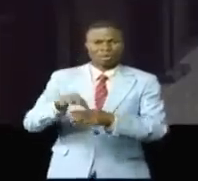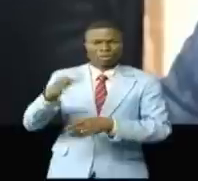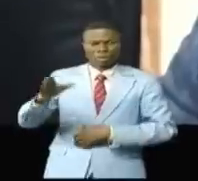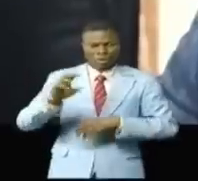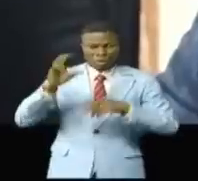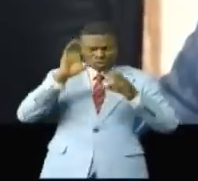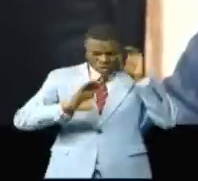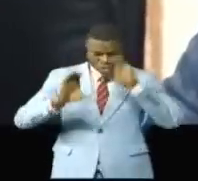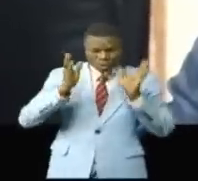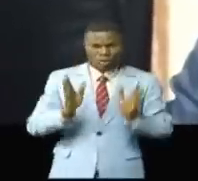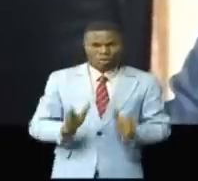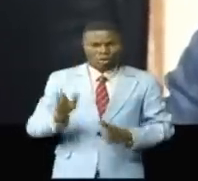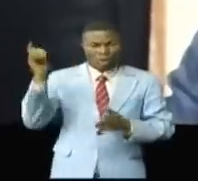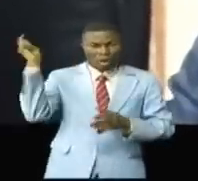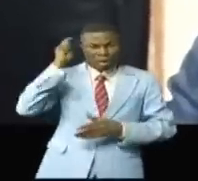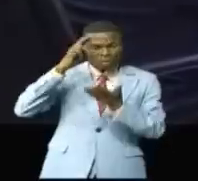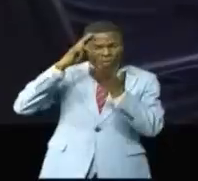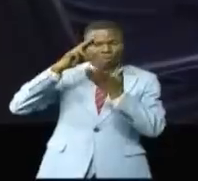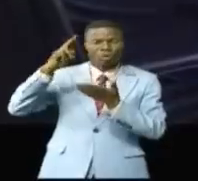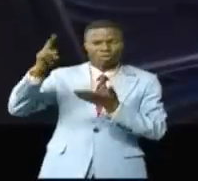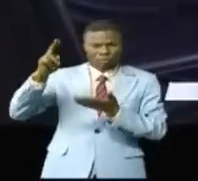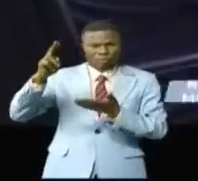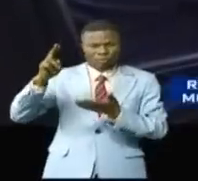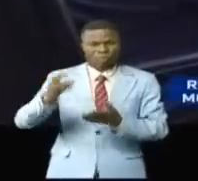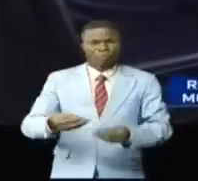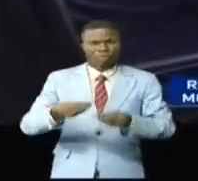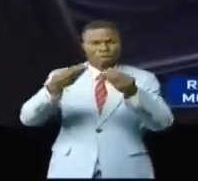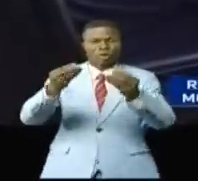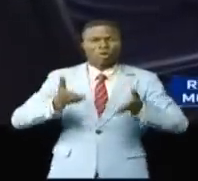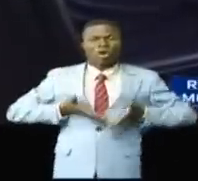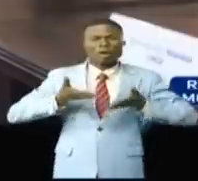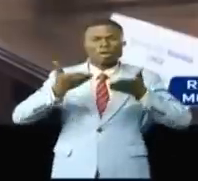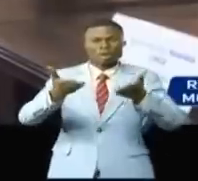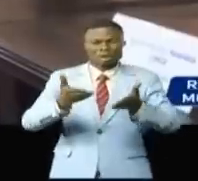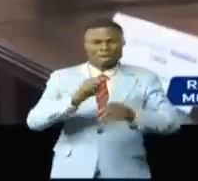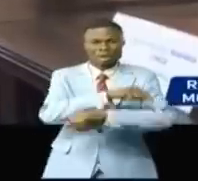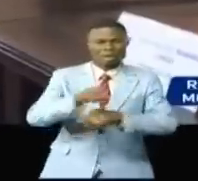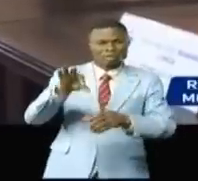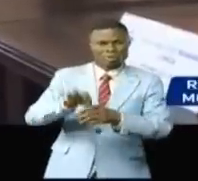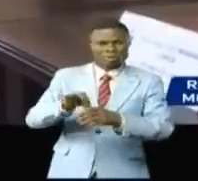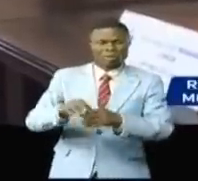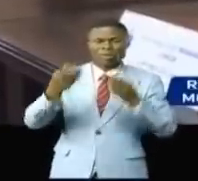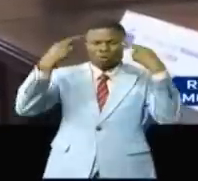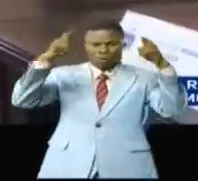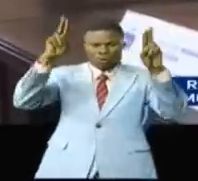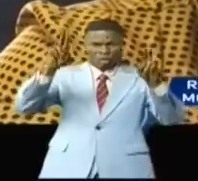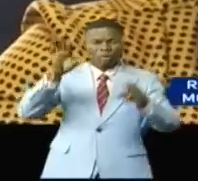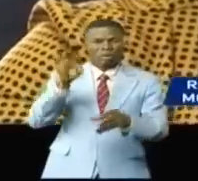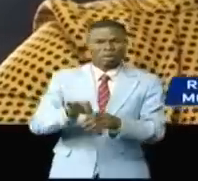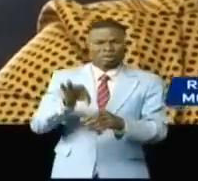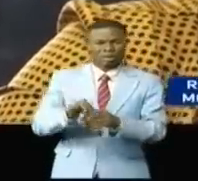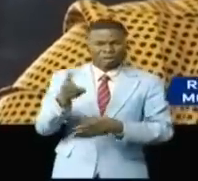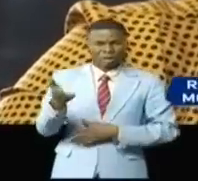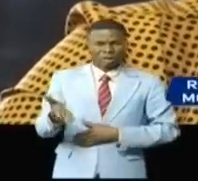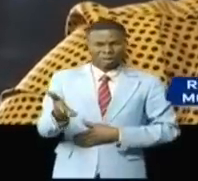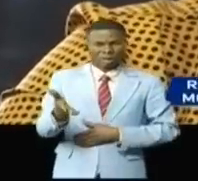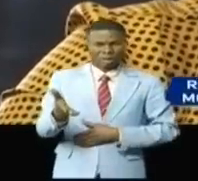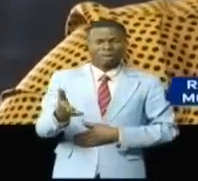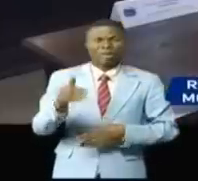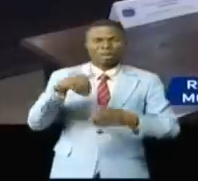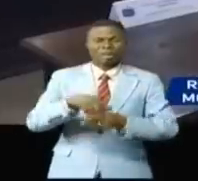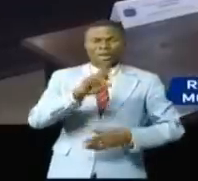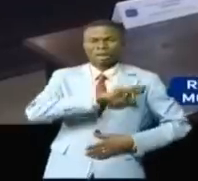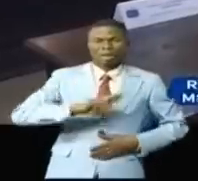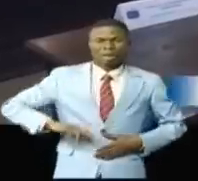chercheurs et professeurs d'université ont soumis des propositions à la CENI pour la réussite du processus électoral en